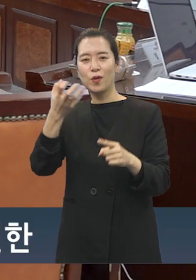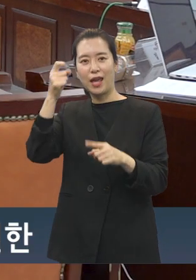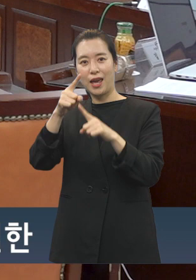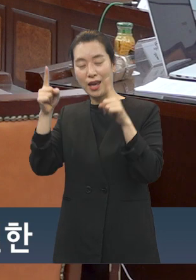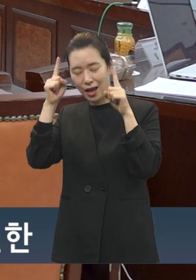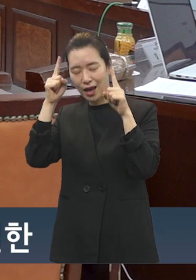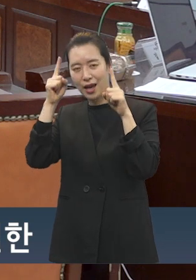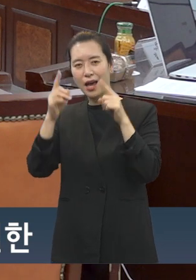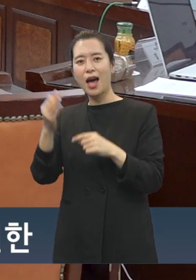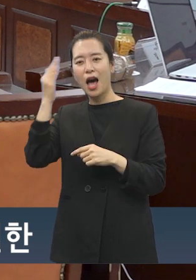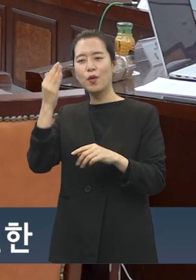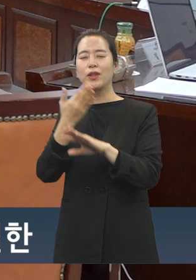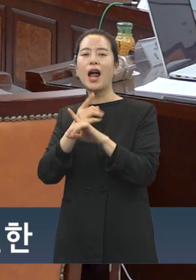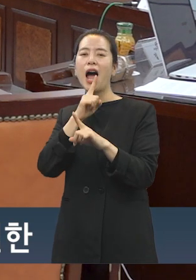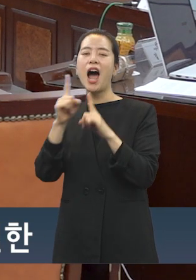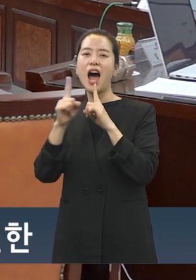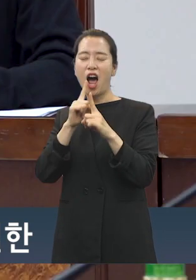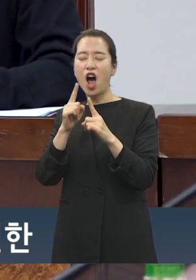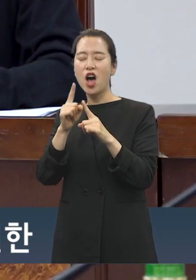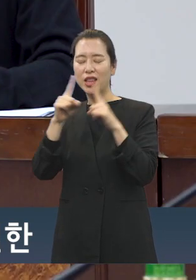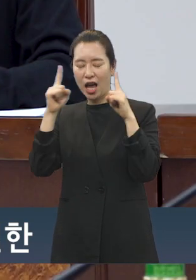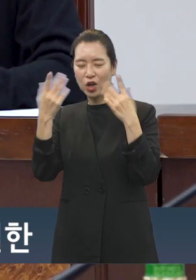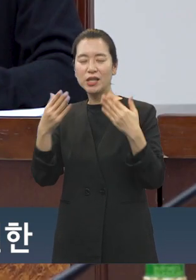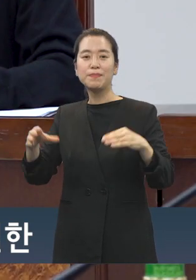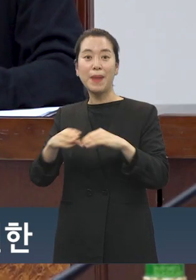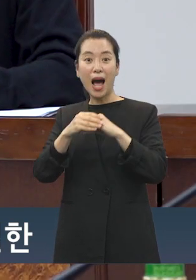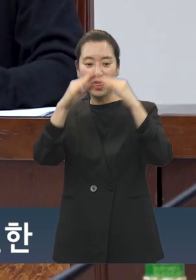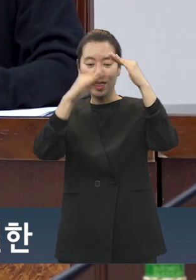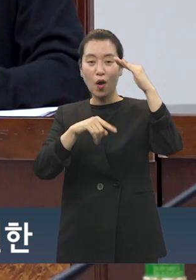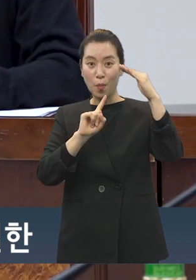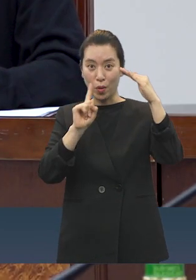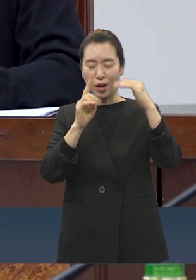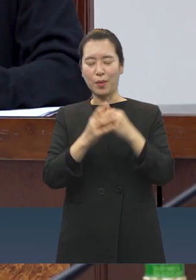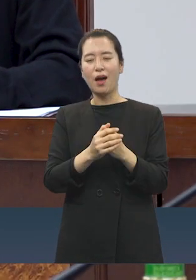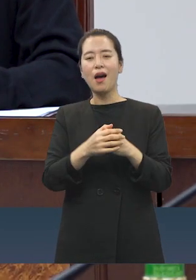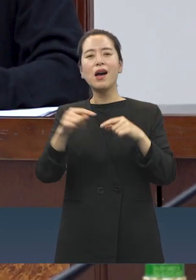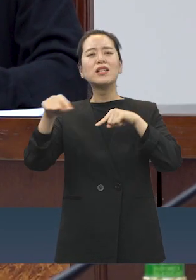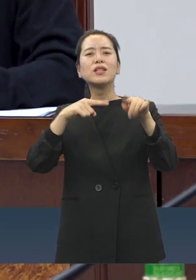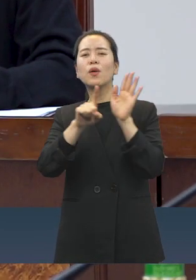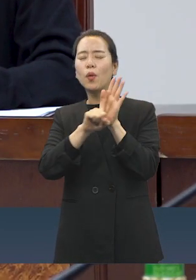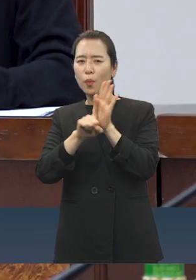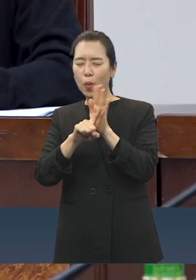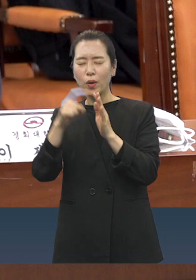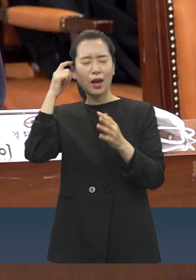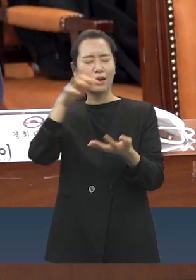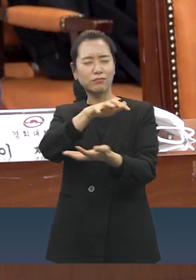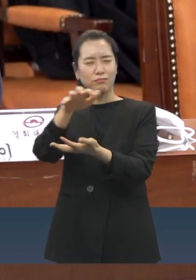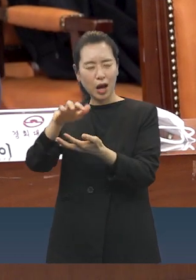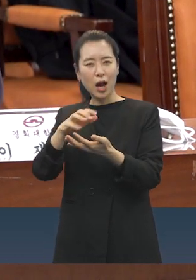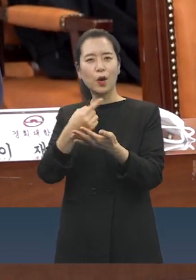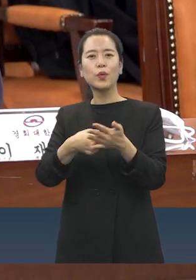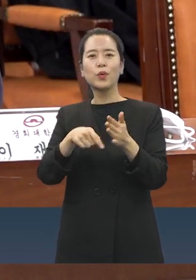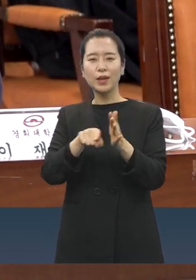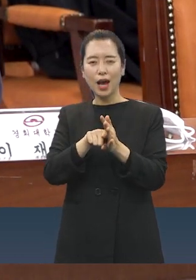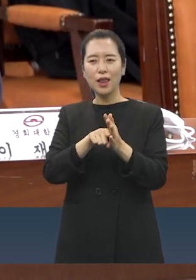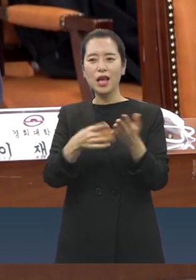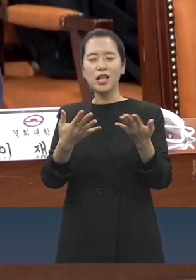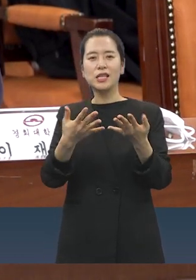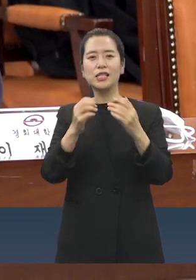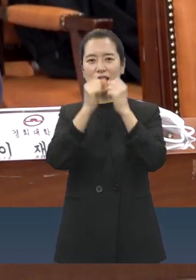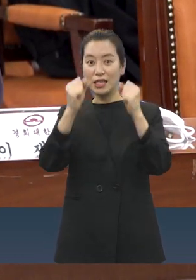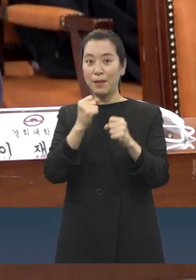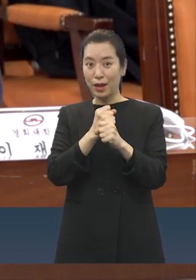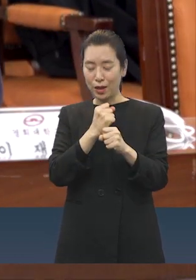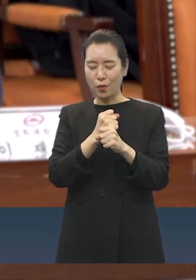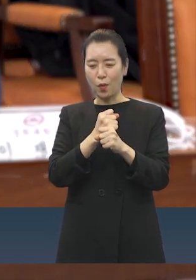동대문구가 경희대학교 서울시립대학교 한국외국어대학교와 체결한 업무협약은 청년정책 홍보와 의견수렴을